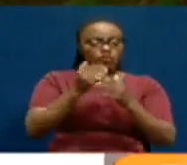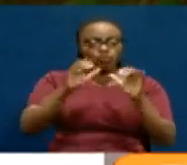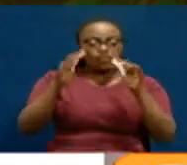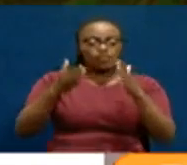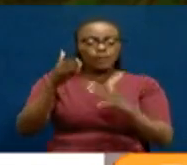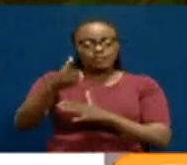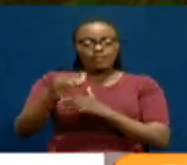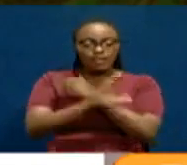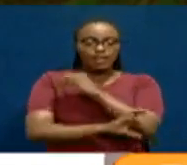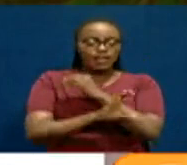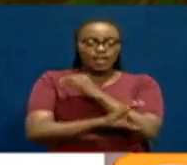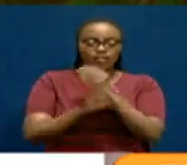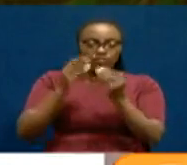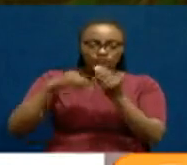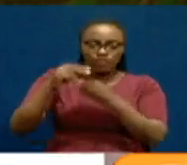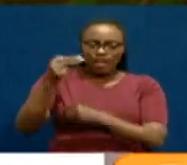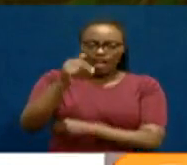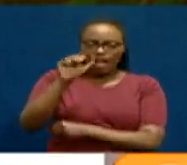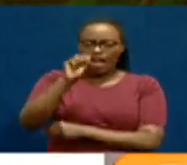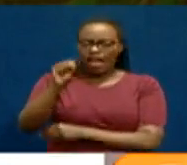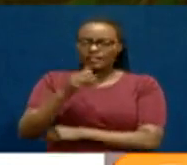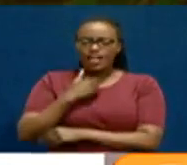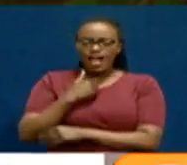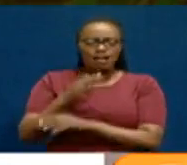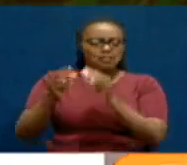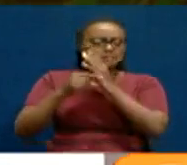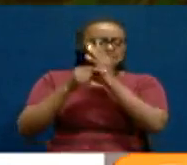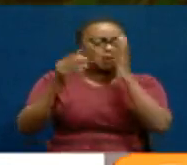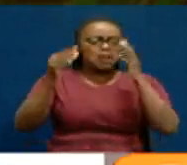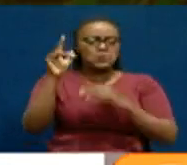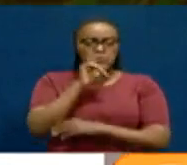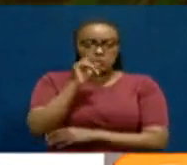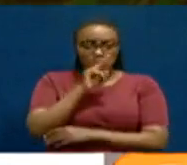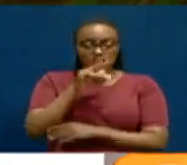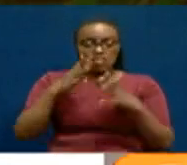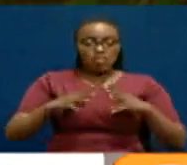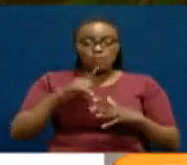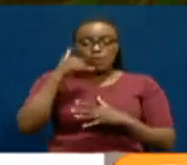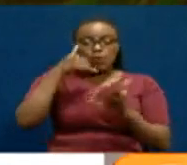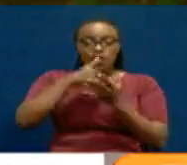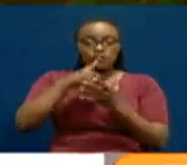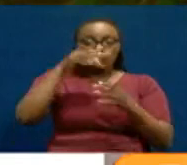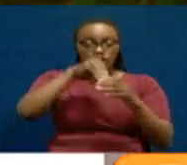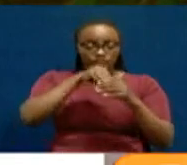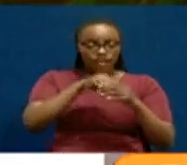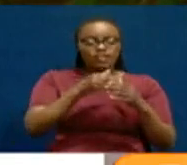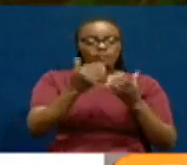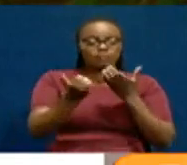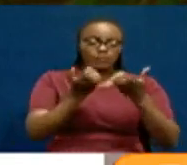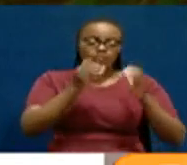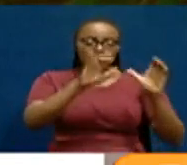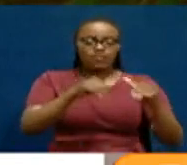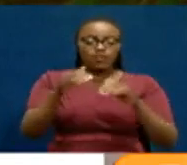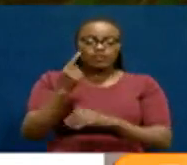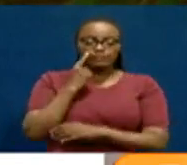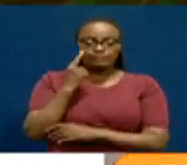humu nchini. Parachichi aina ya Hass imeibuka kuwa maarufu hasa miongoni mwa wale wanaojihusisha na kilimo biashara. Mwanahabari